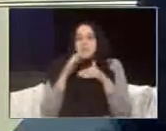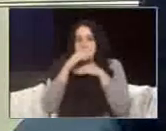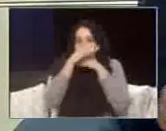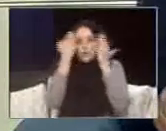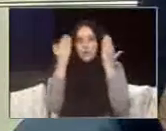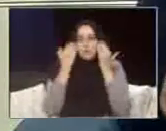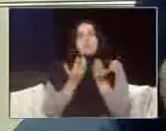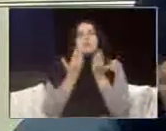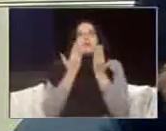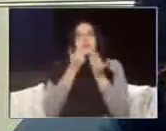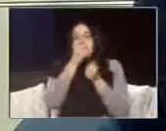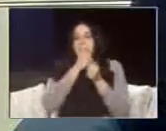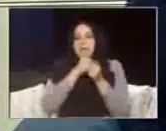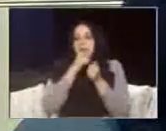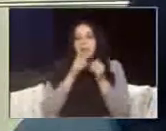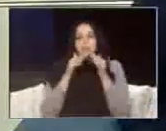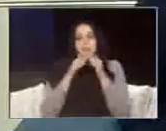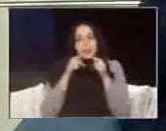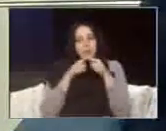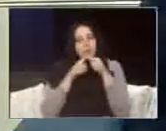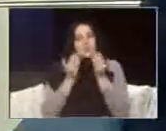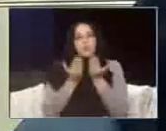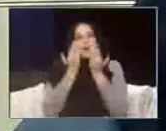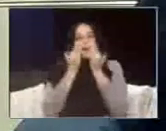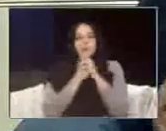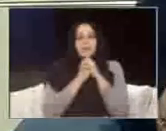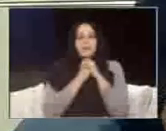بالصبر والدعاء. طيب لكن هذه راني نحكي